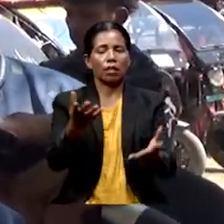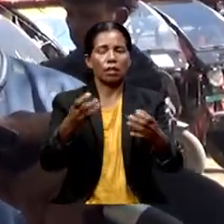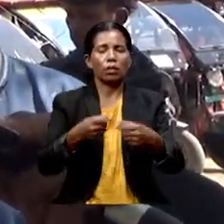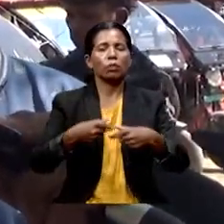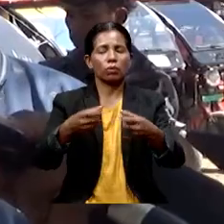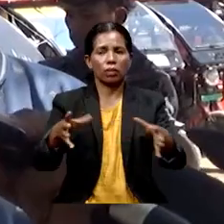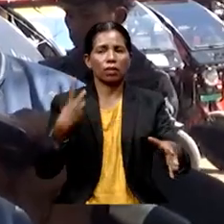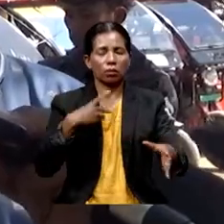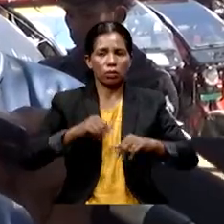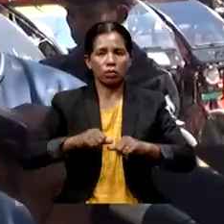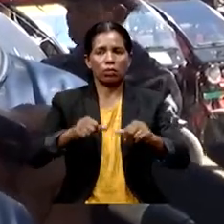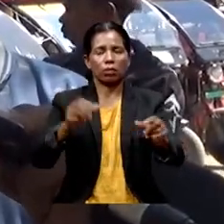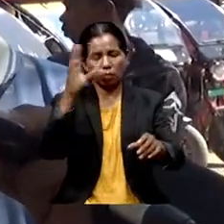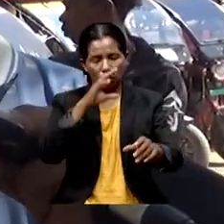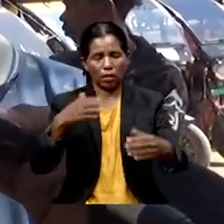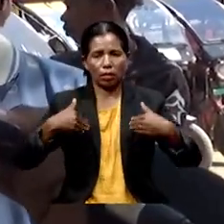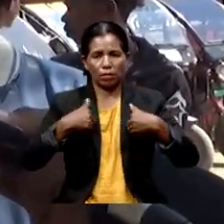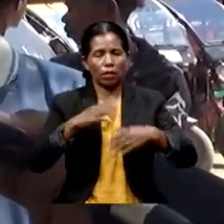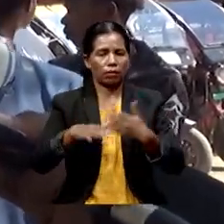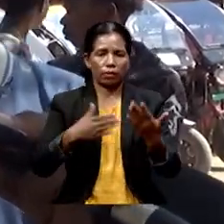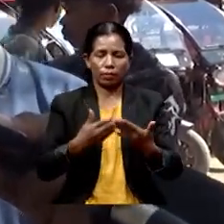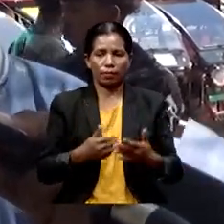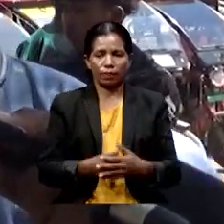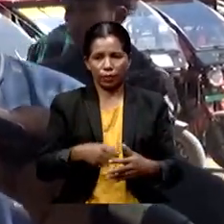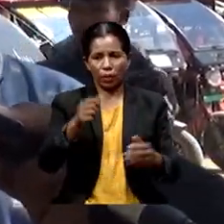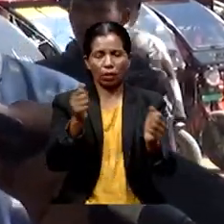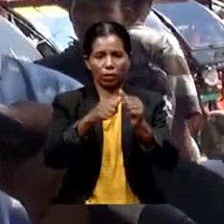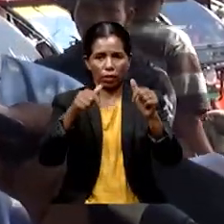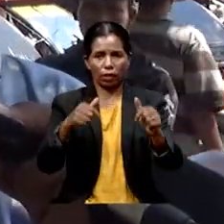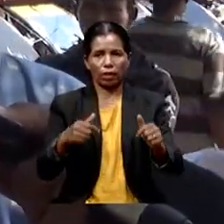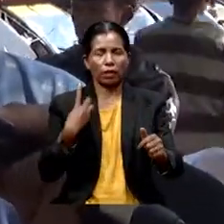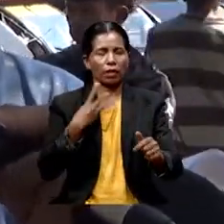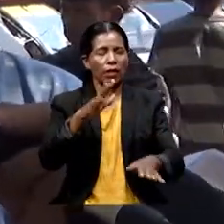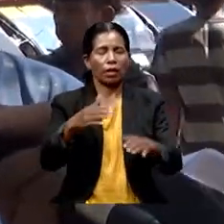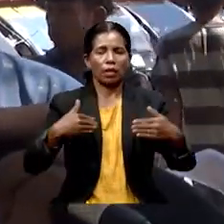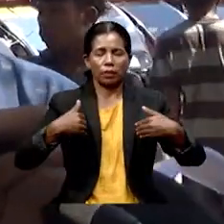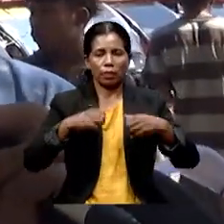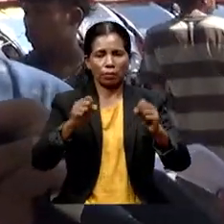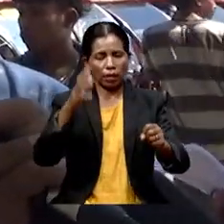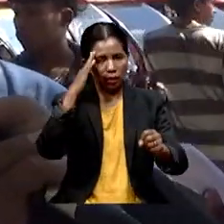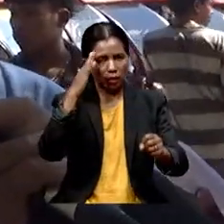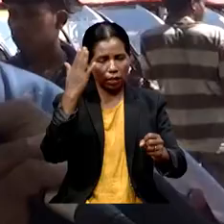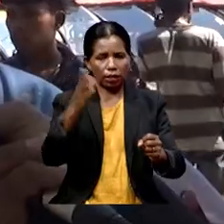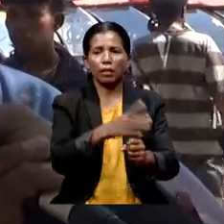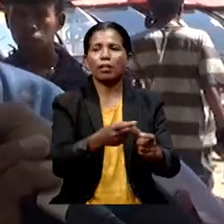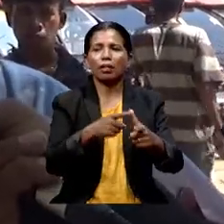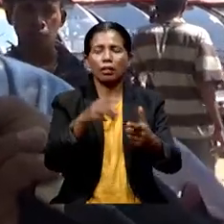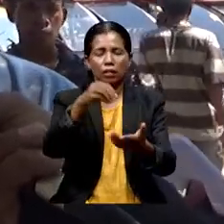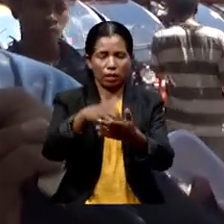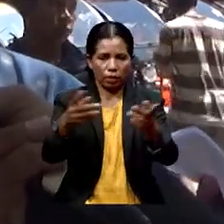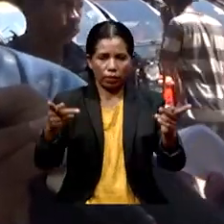libre, ita mas kontinua buka tuir animal sir. Parno ne, karaw na inka, animal na isira, bel hatene dia katang sasaran, tau hini